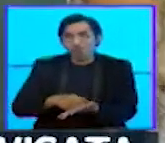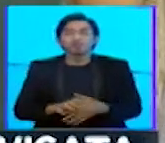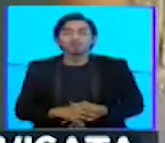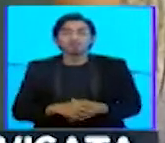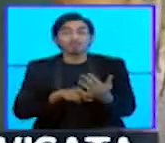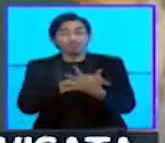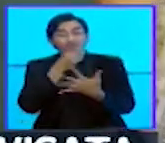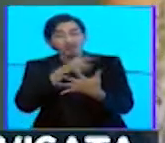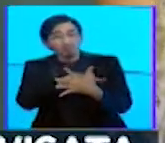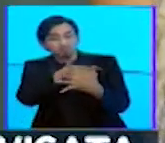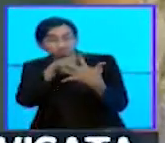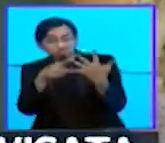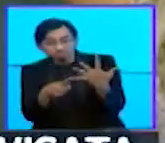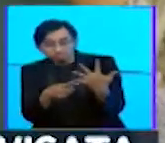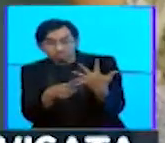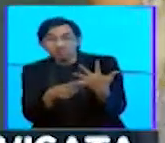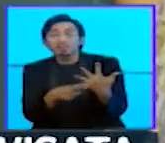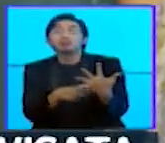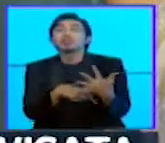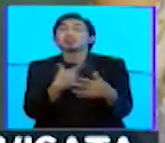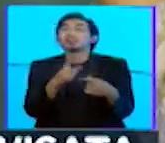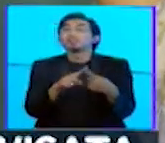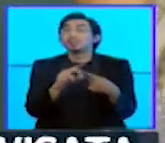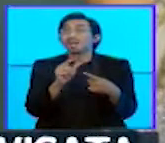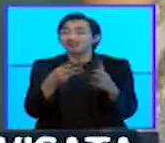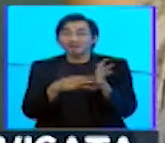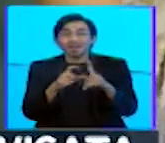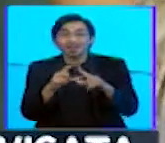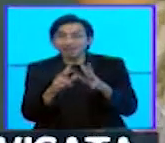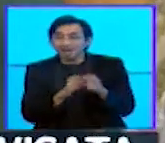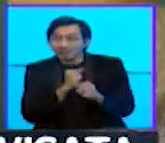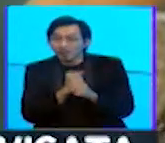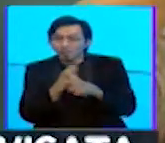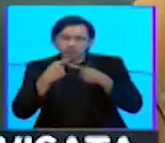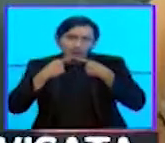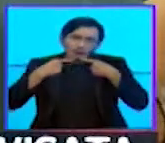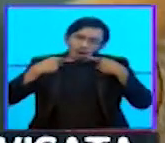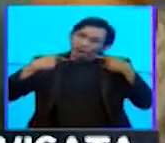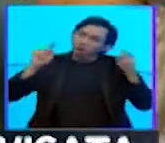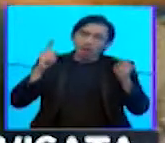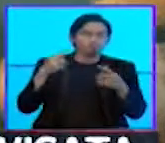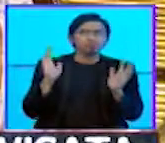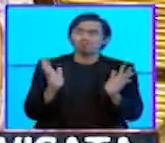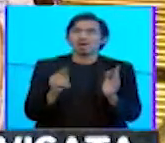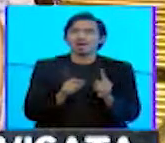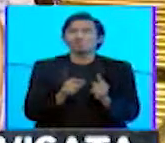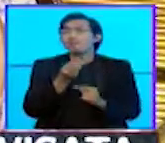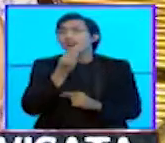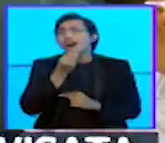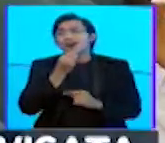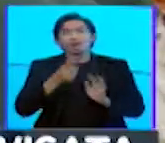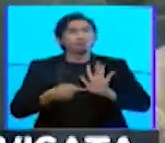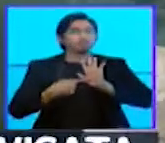rendang, karena rendang sudah sangat terkenal. Ini sebagai produk-produk kuliner unggulan kita. Kita